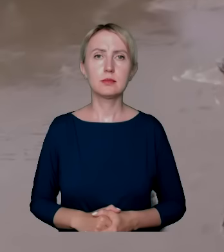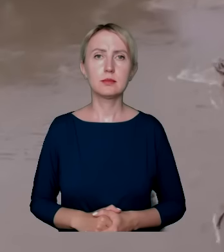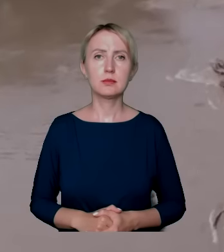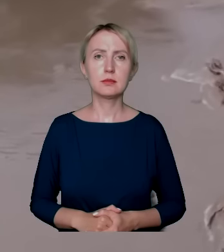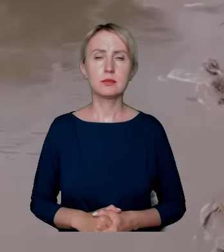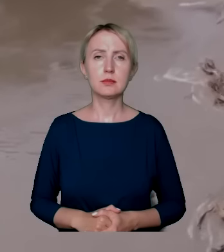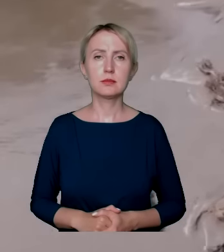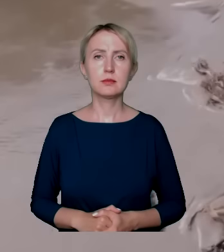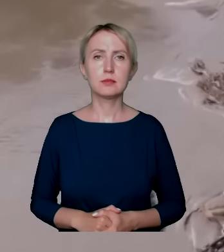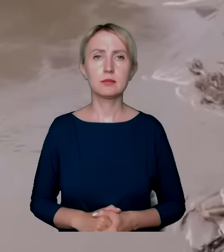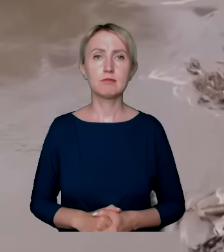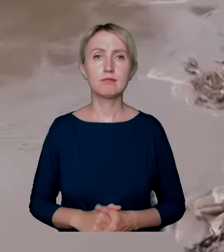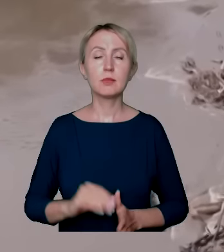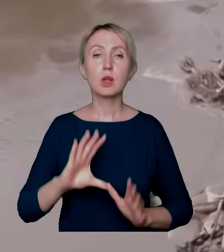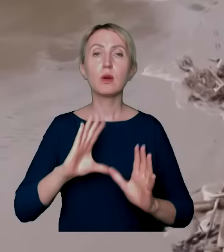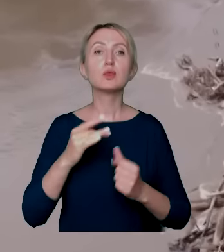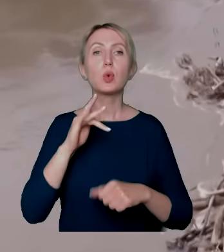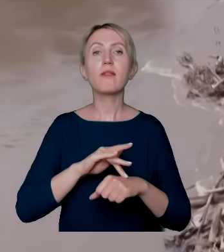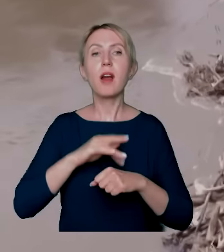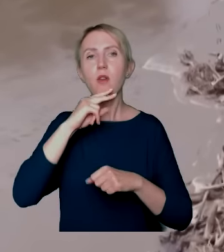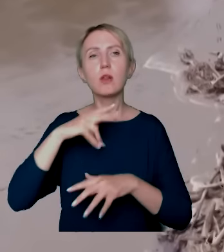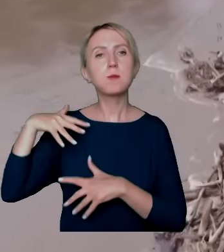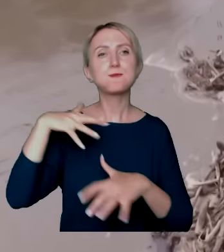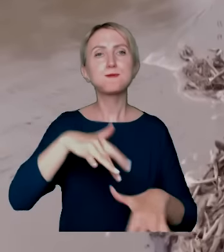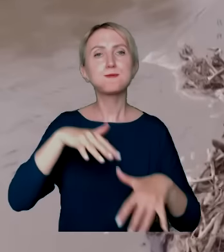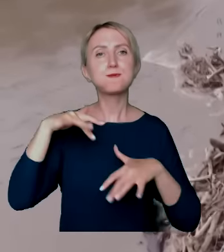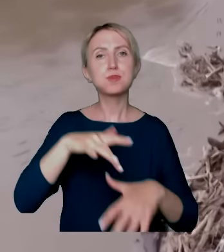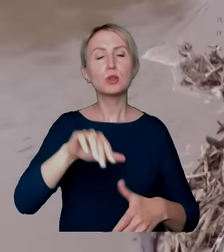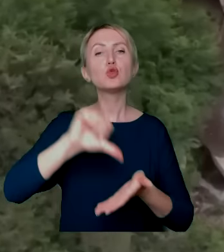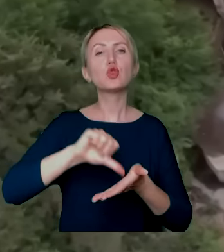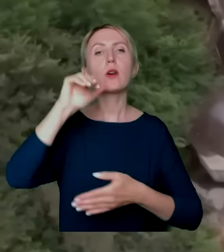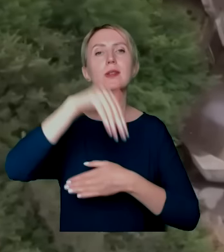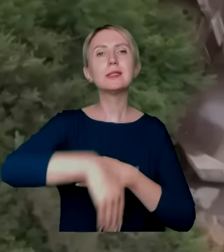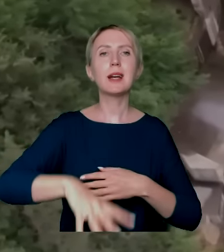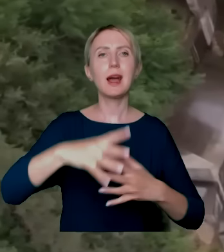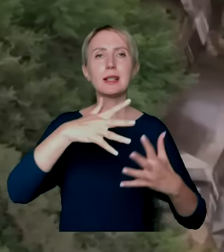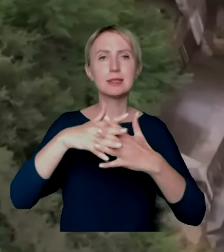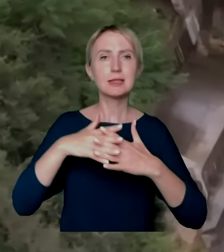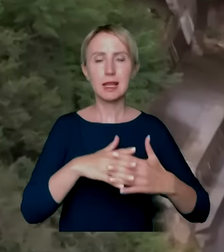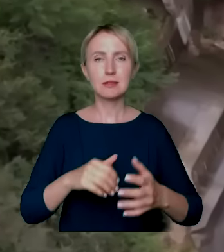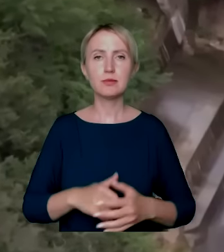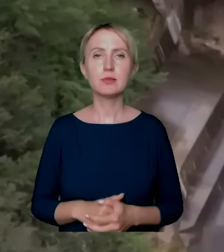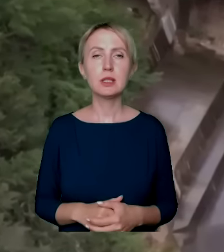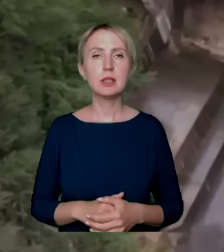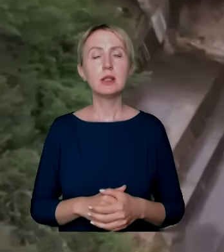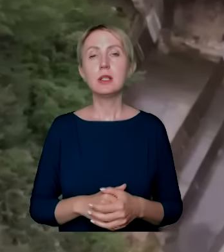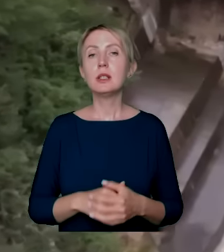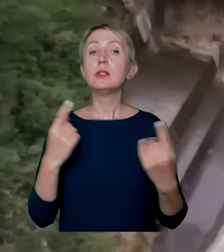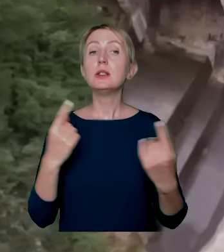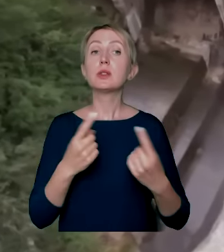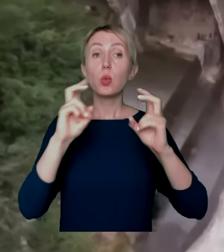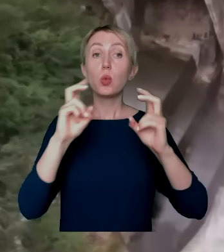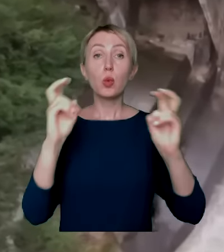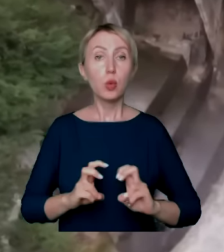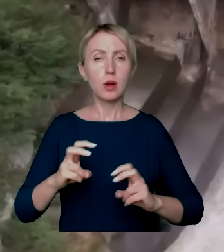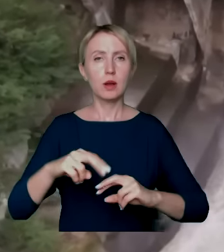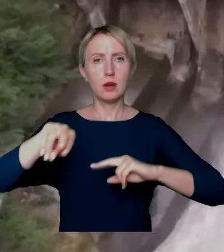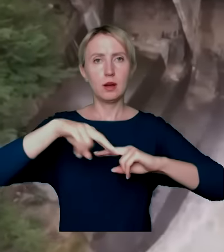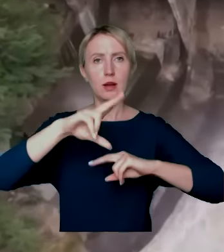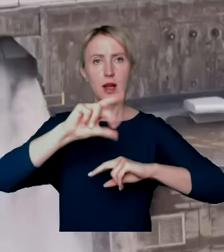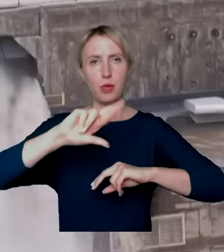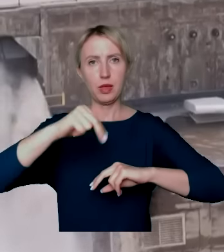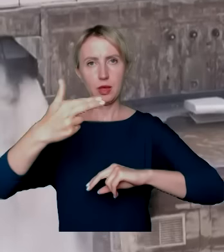A to wszystko efekt powodzi, które występują teraz na środkowym zachodzie Stanów Zjednoczonych. Krytyczna sytuacja ma miejsce w pobliżu Tamy Rapidan,